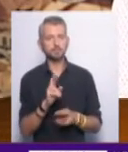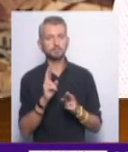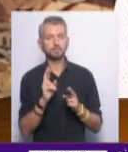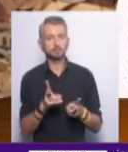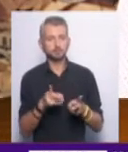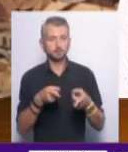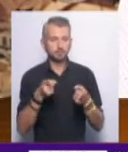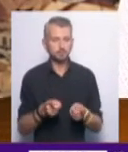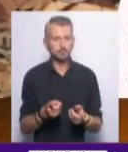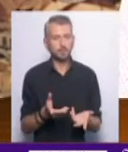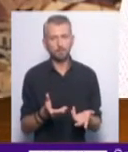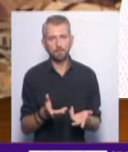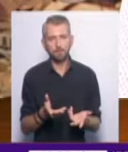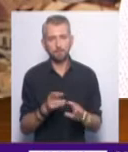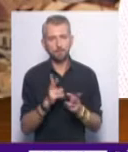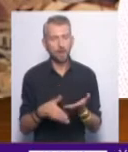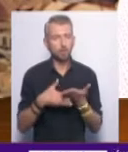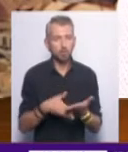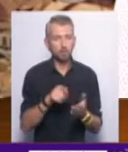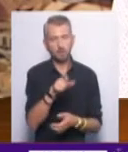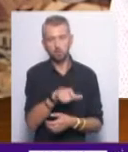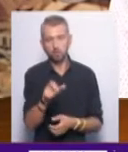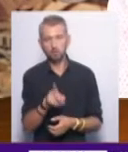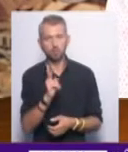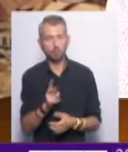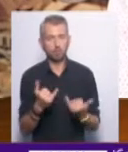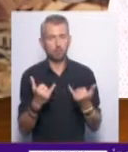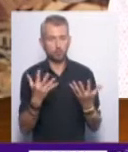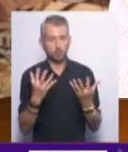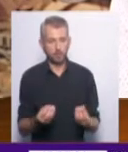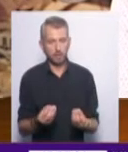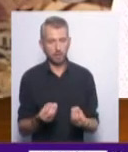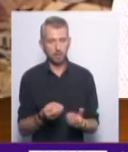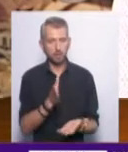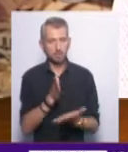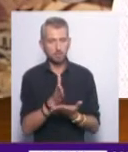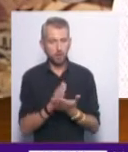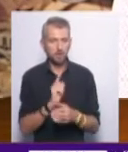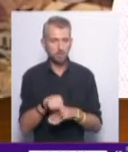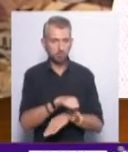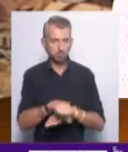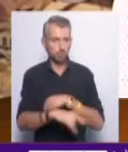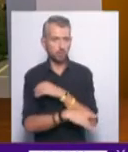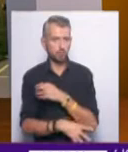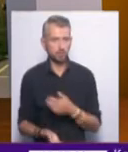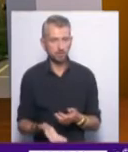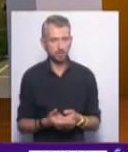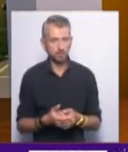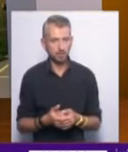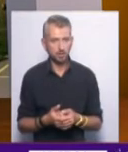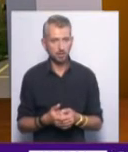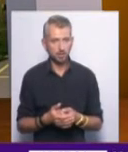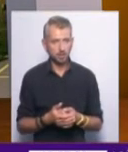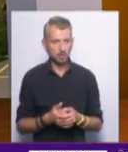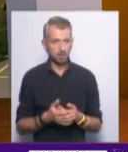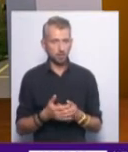дійсно допомогти тим людям, які вже на сьогоднішній день знаходяться за межою бідності. Так, ми вже дійдемо, можливо,